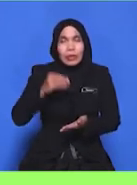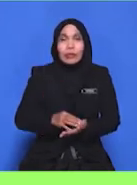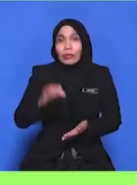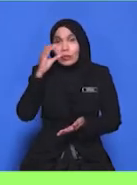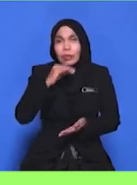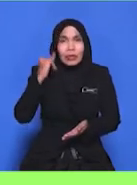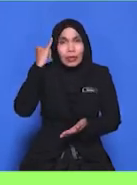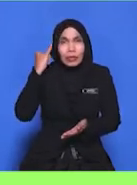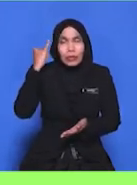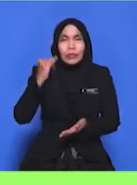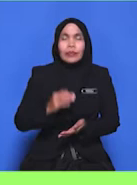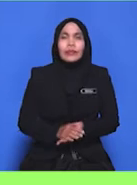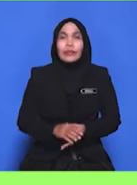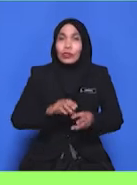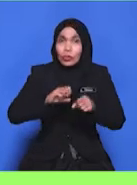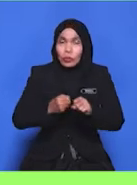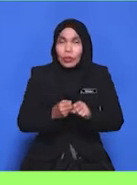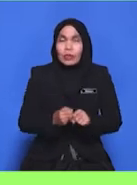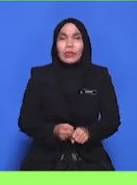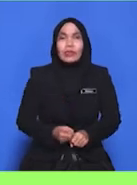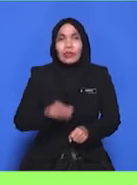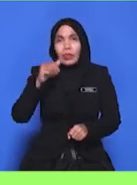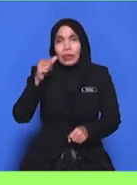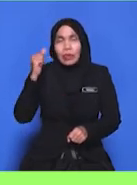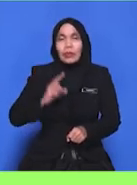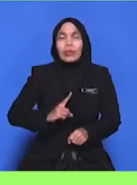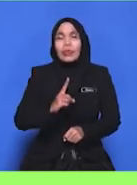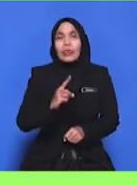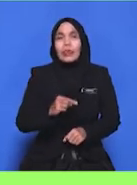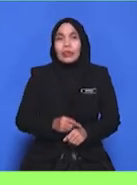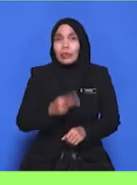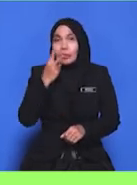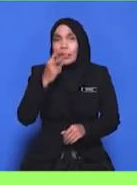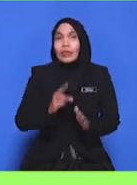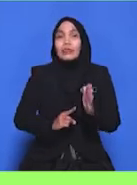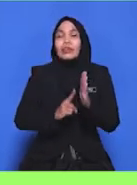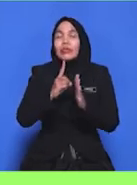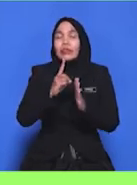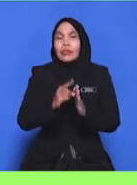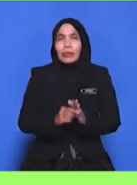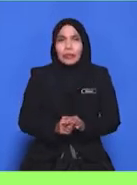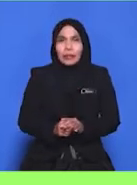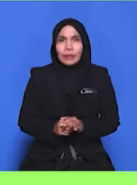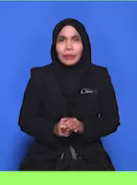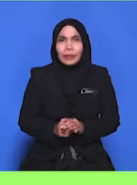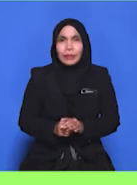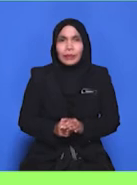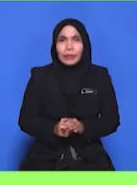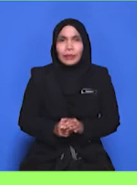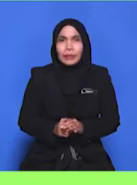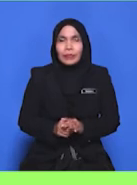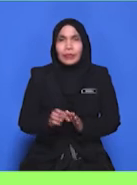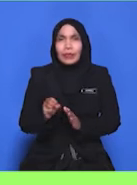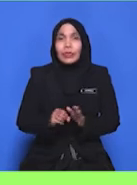umat Islam agar agama Islam dipandang tinggi oleh agama lain. Seterusnya,